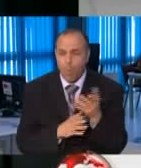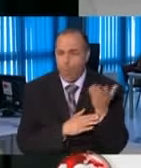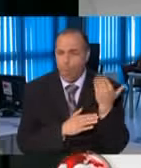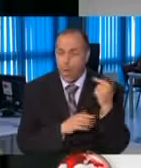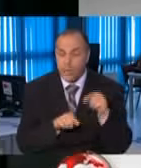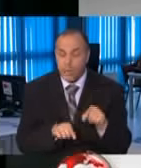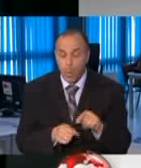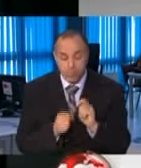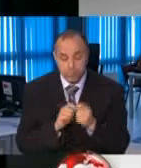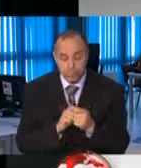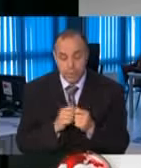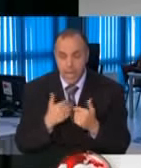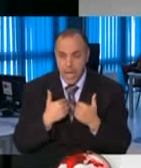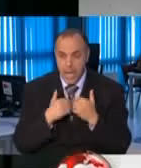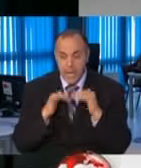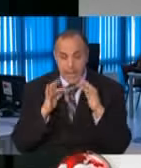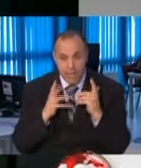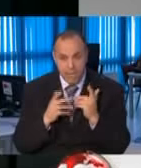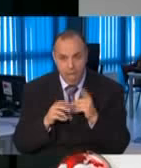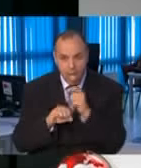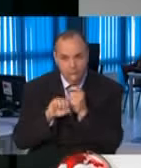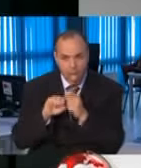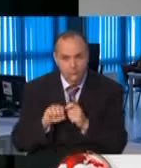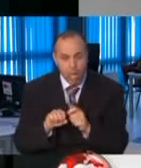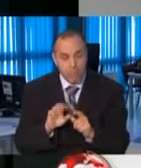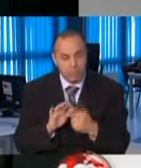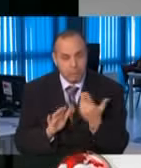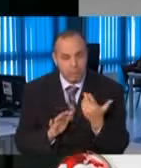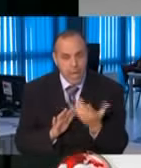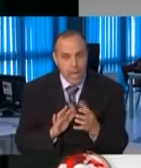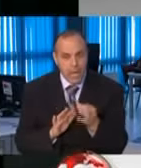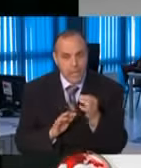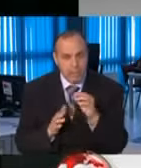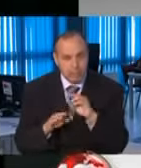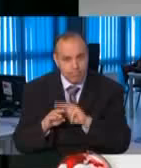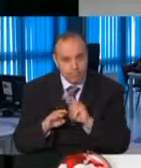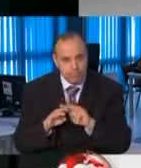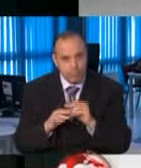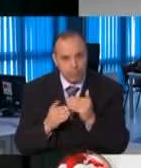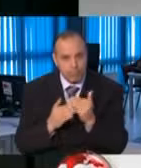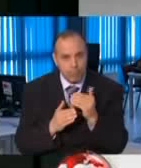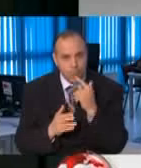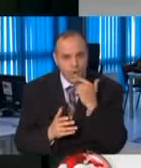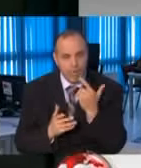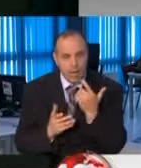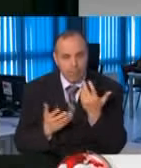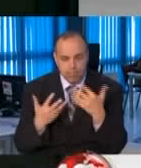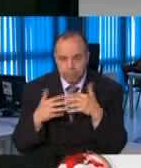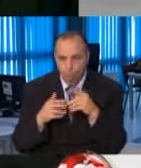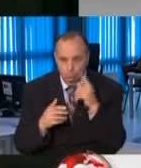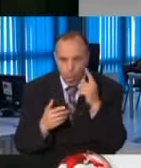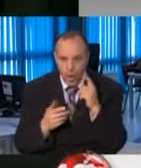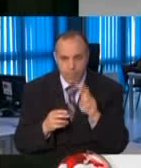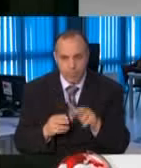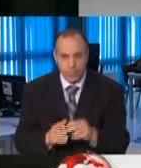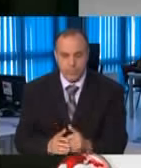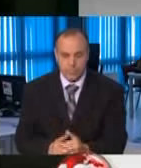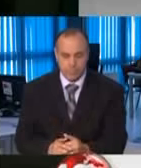القديمة. فإذا فهمنا كيف صنع الشيء في الأول، يمكن اختيار طريقة الترميم والحفاظ على التناغم مع طابع